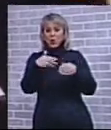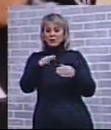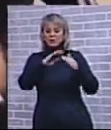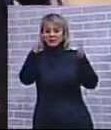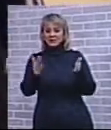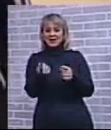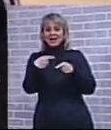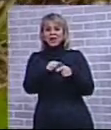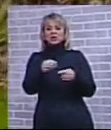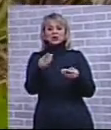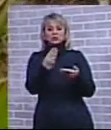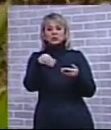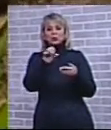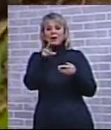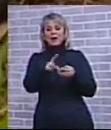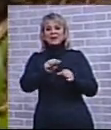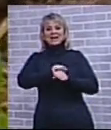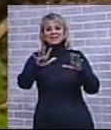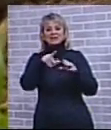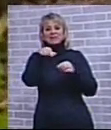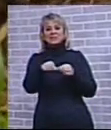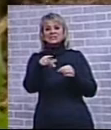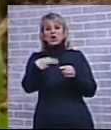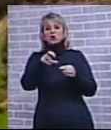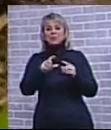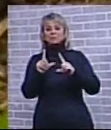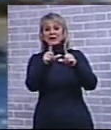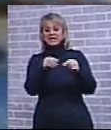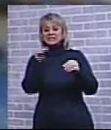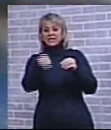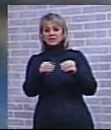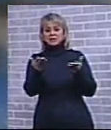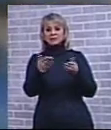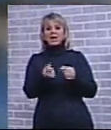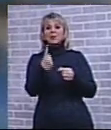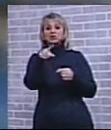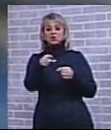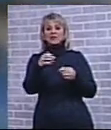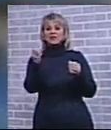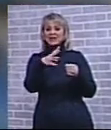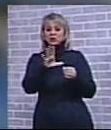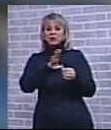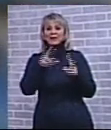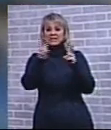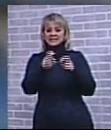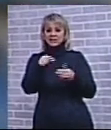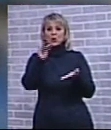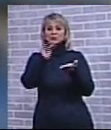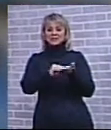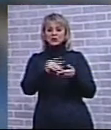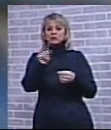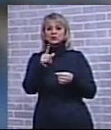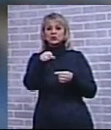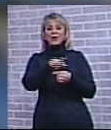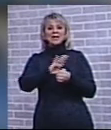ну, вот, вот эта вот штука, она разорвалась, короче, ну, робот проехал, задел. Обнаруженные фонарики были исследованы и установлено,